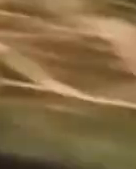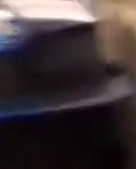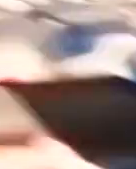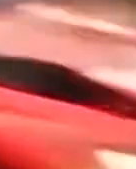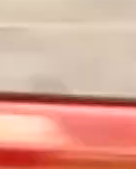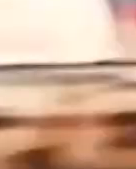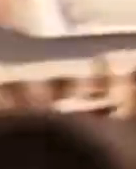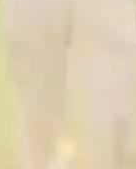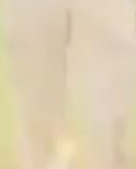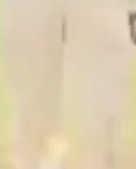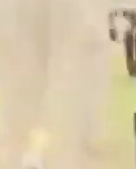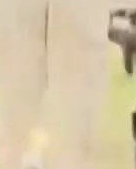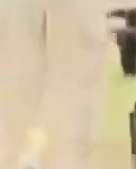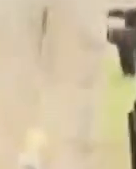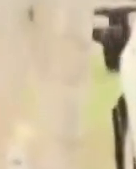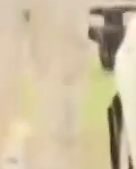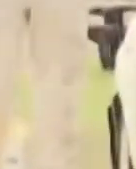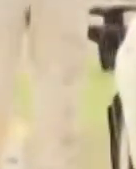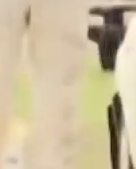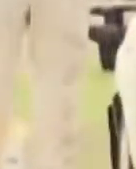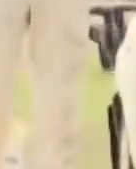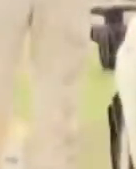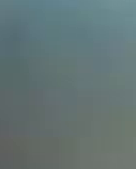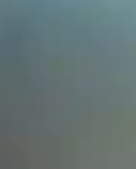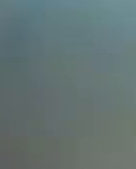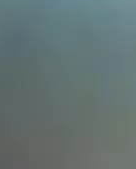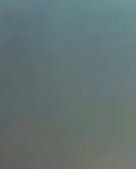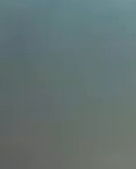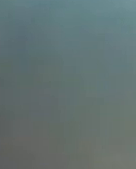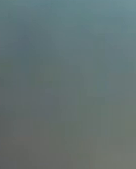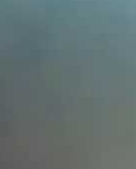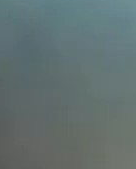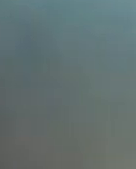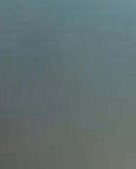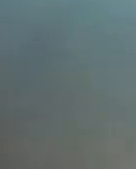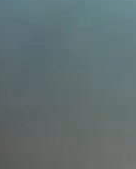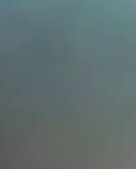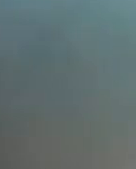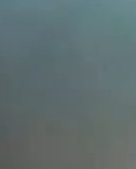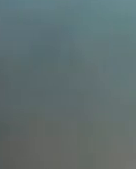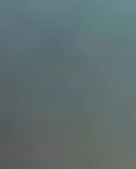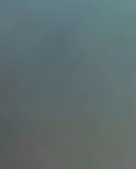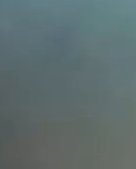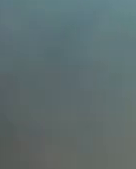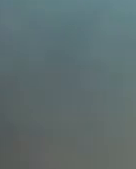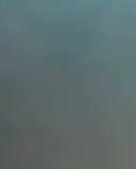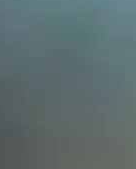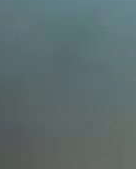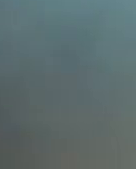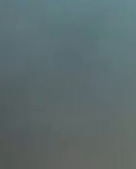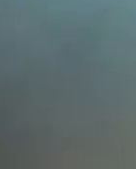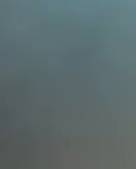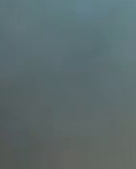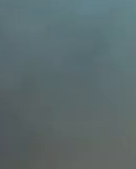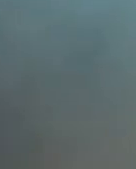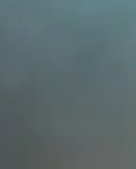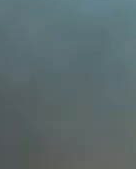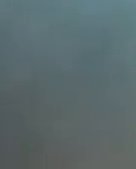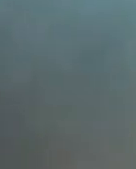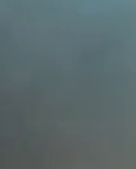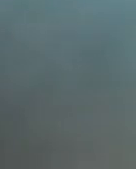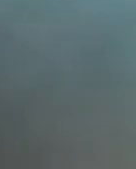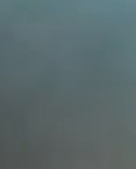Don't miss out. WRC Safari Rally, live and exclusive on KBC Channel 1, your true sports